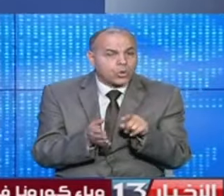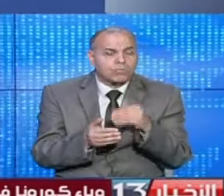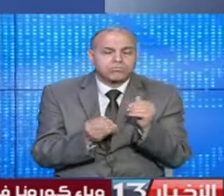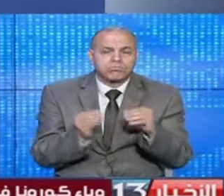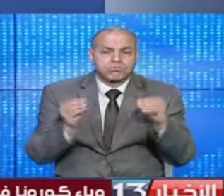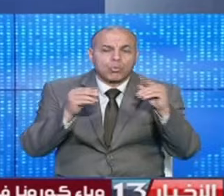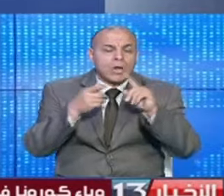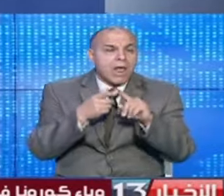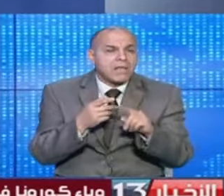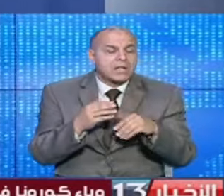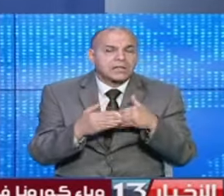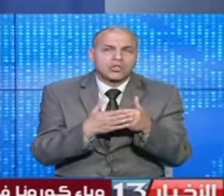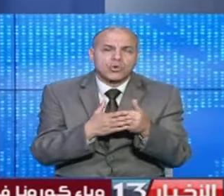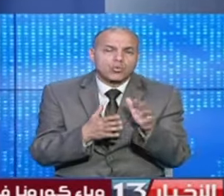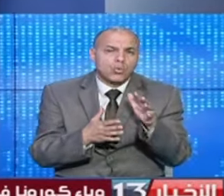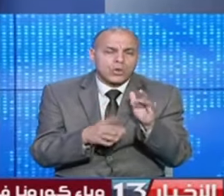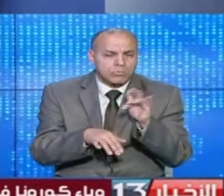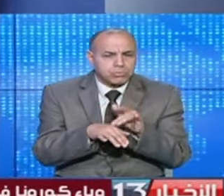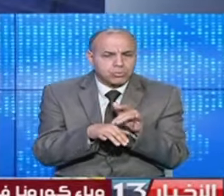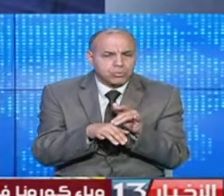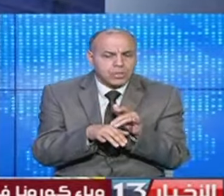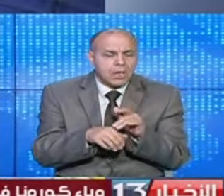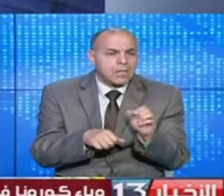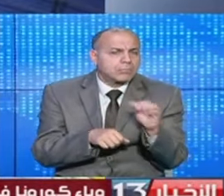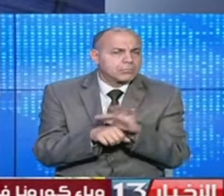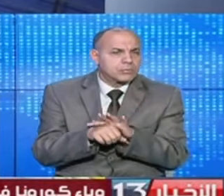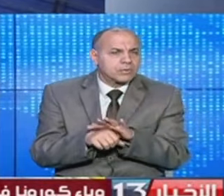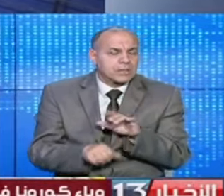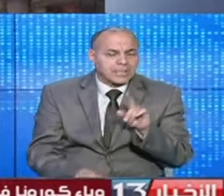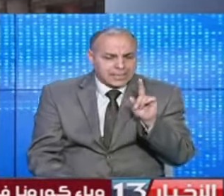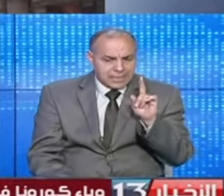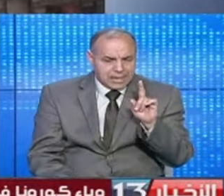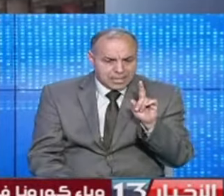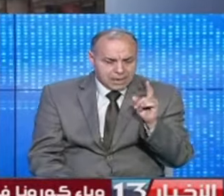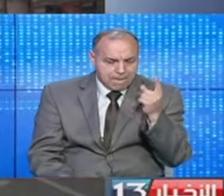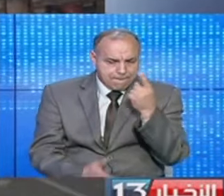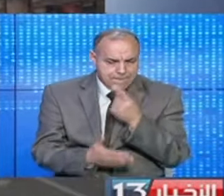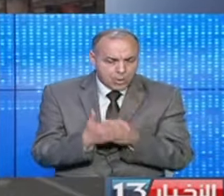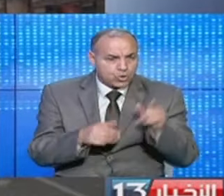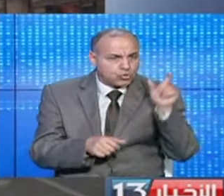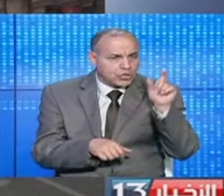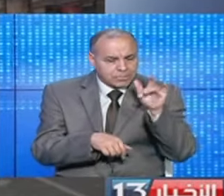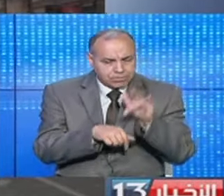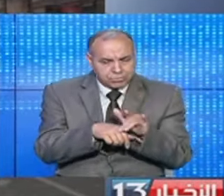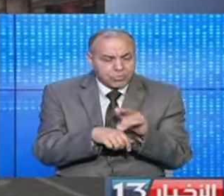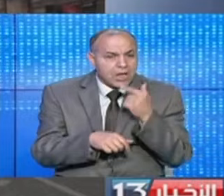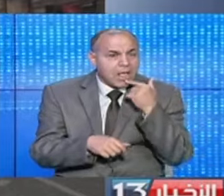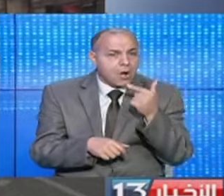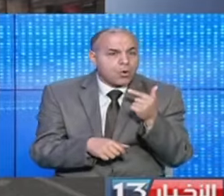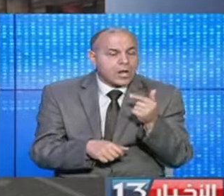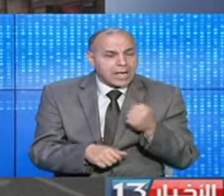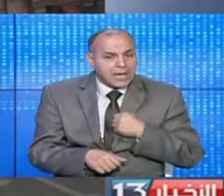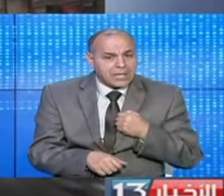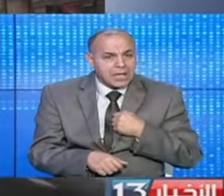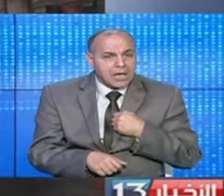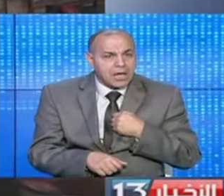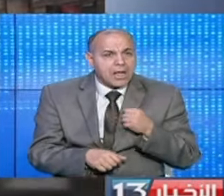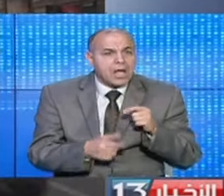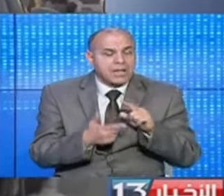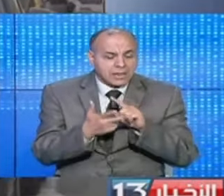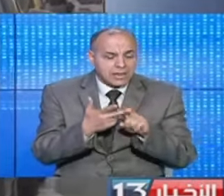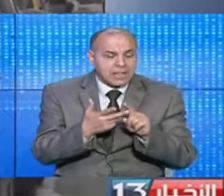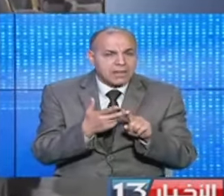تزايد لتتجاوز حالات الإصابة بكوفيد 19 المليون إصابة، وبذلك تصبح كندا الدولة